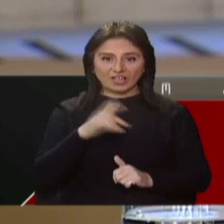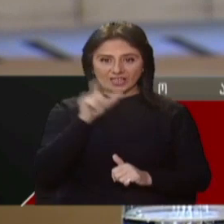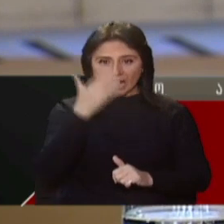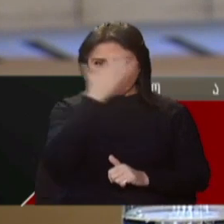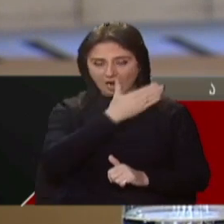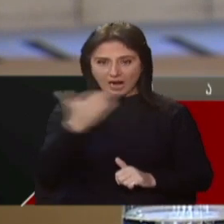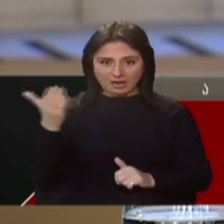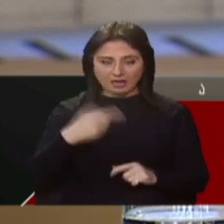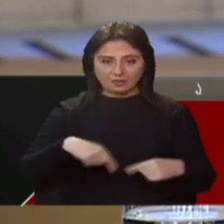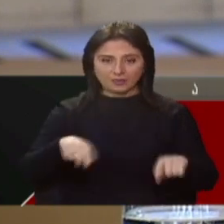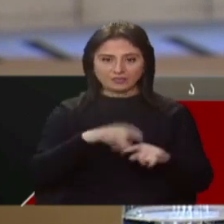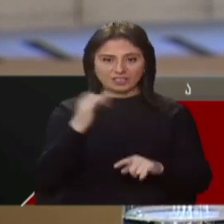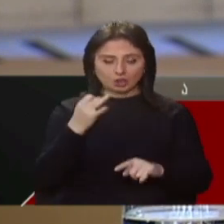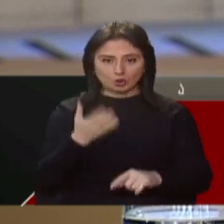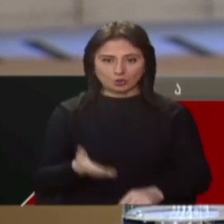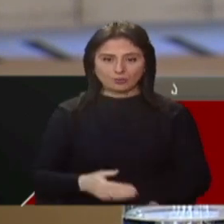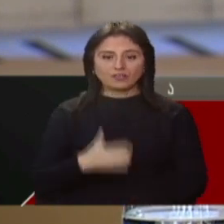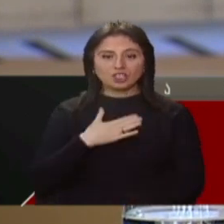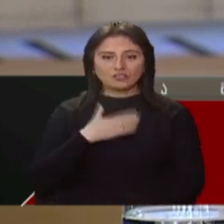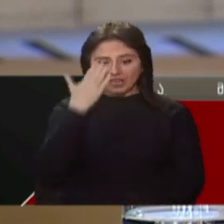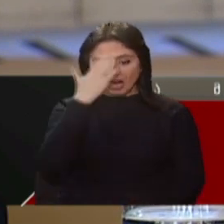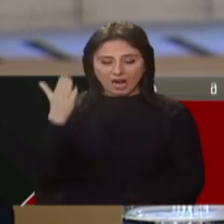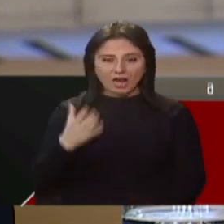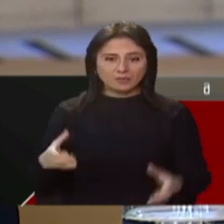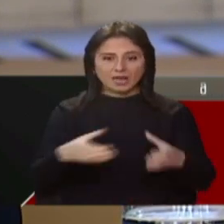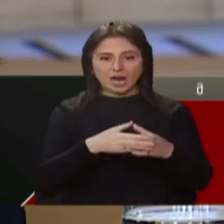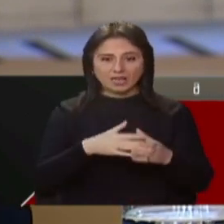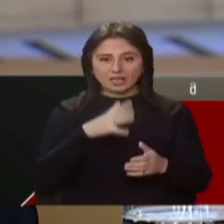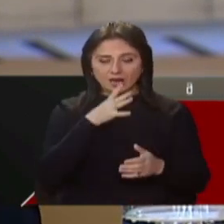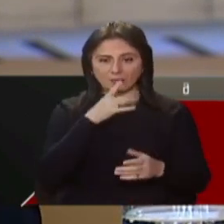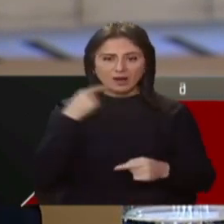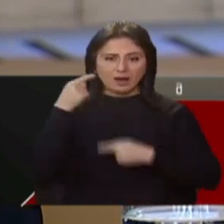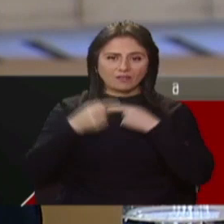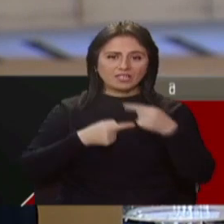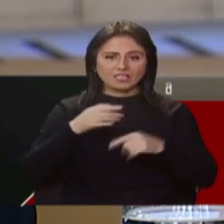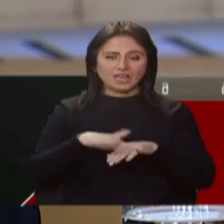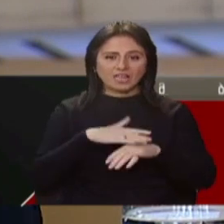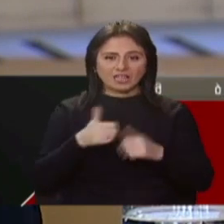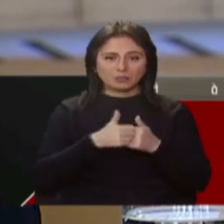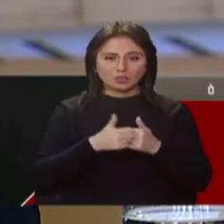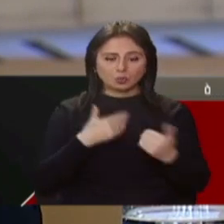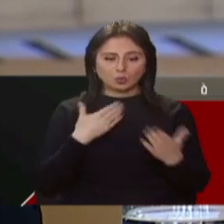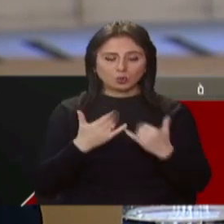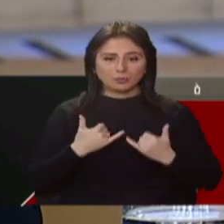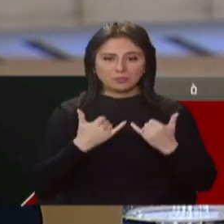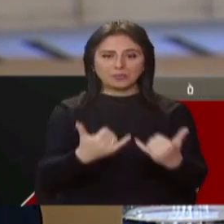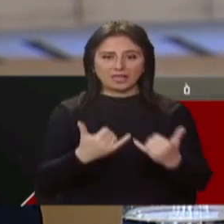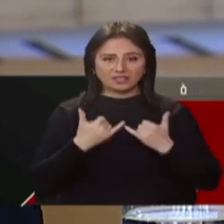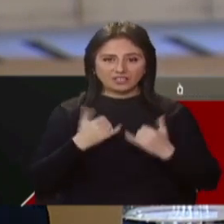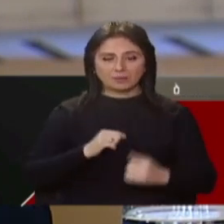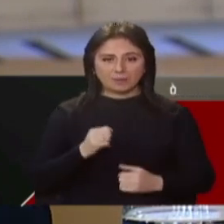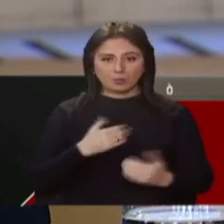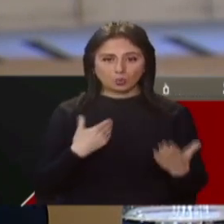ხალხებისა და ერების ისტორია. ჩვენ ხალხებს აერთიანებს მრავალსაუკუნოვანი კეთილმეზობლობა, ურთიერთპატივისცემა და